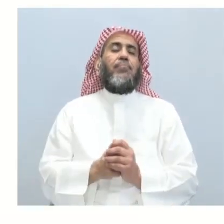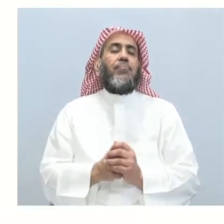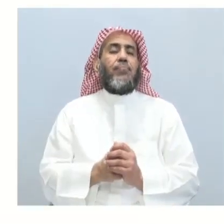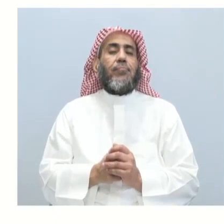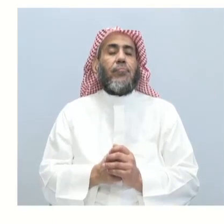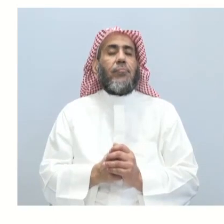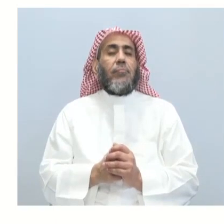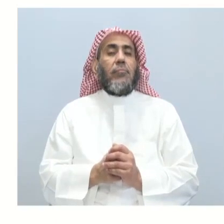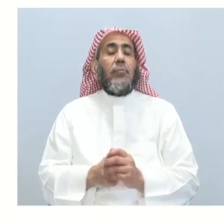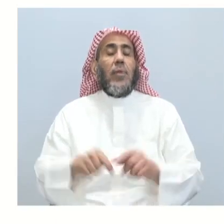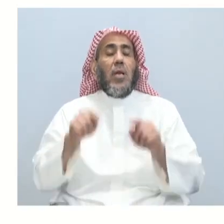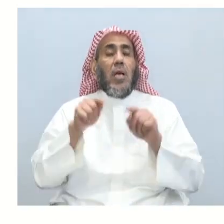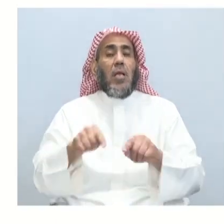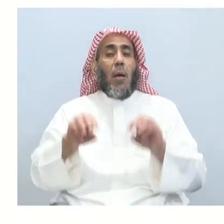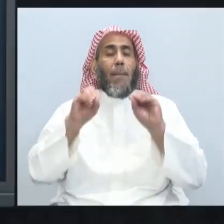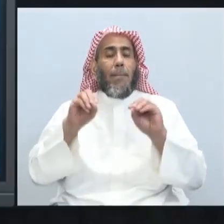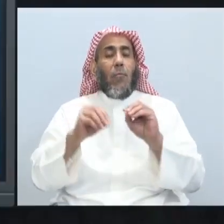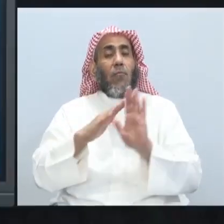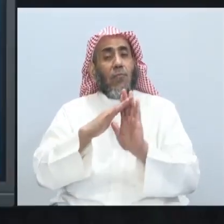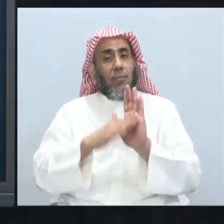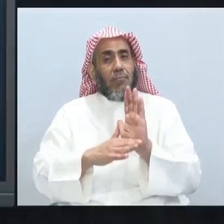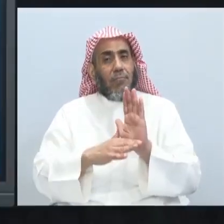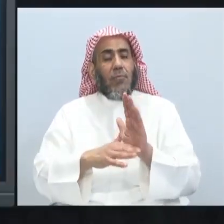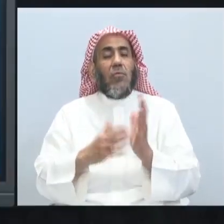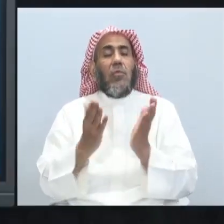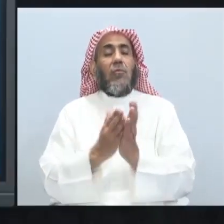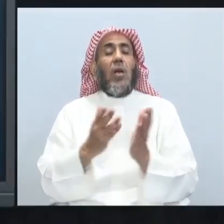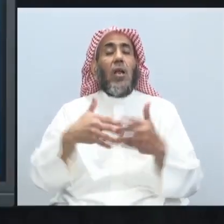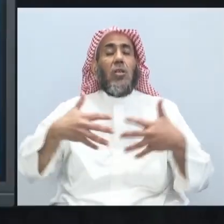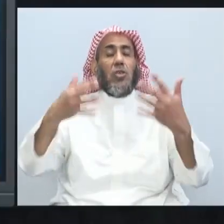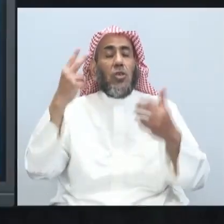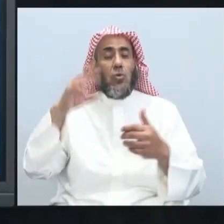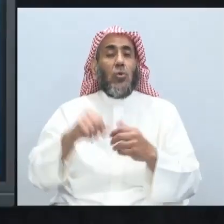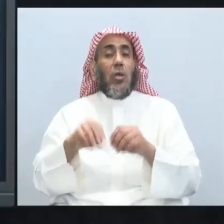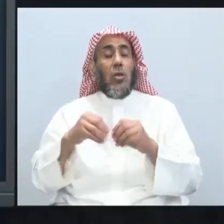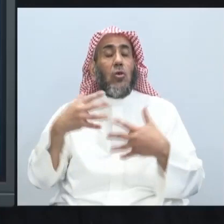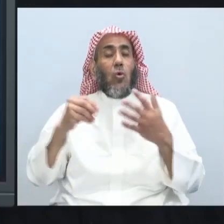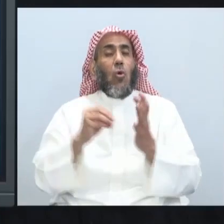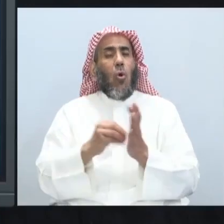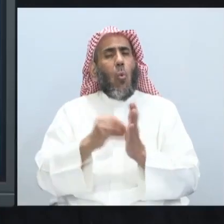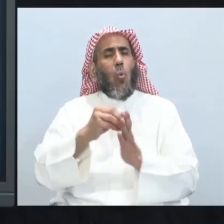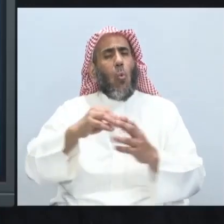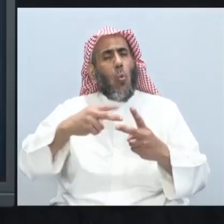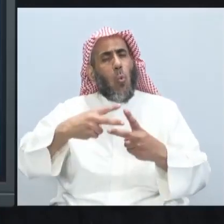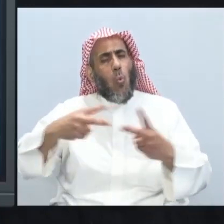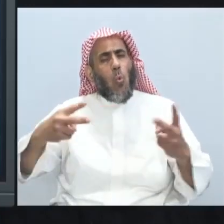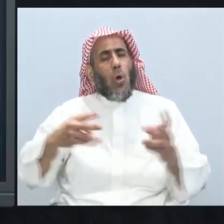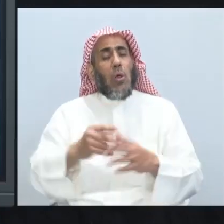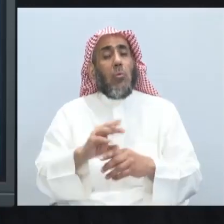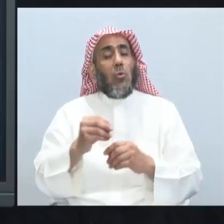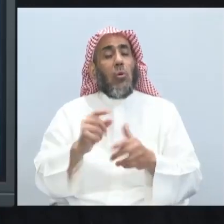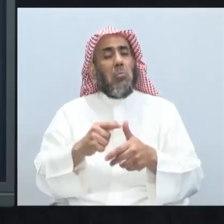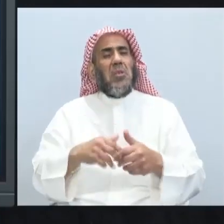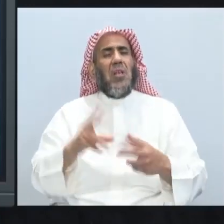الاعداء هذا ما اردنا ان نورده في اغراض الشعر السعودي عرفنا ان الشعر السعودي له اغراض كثيره اما ان تكون